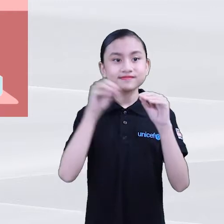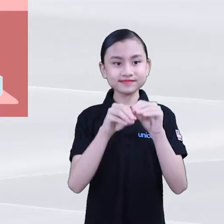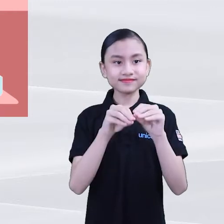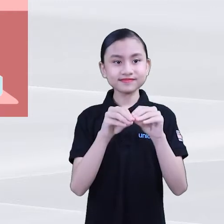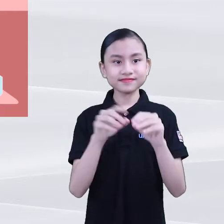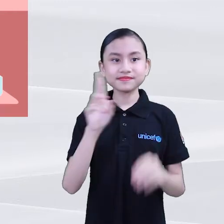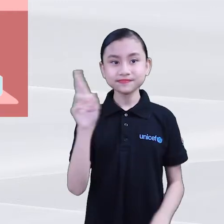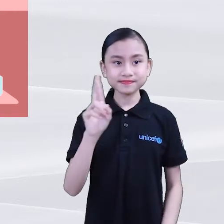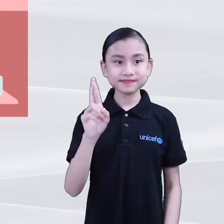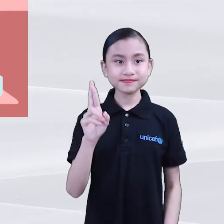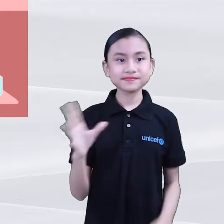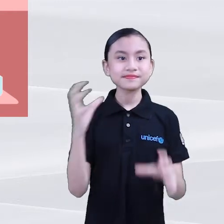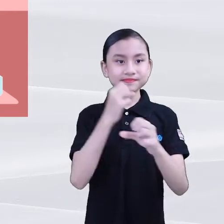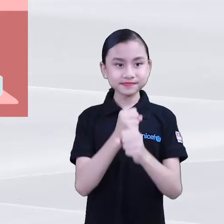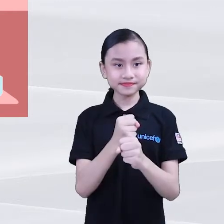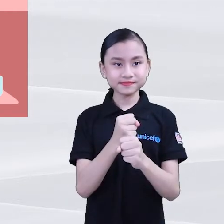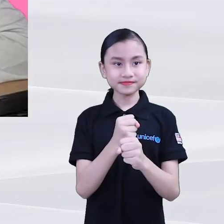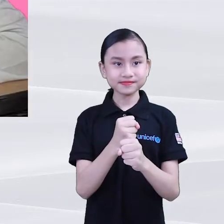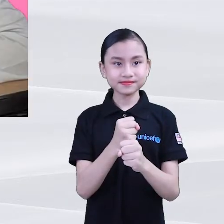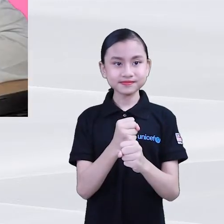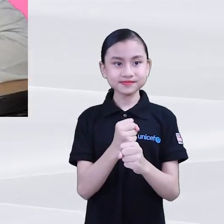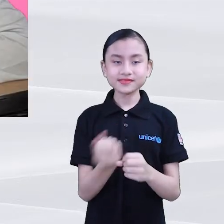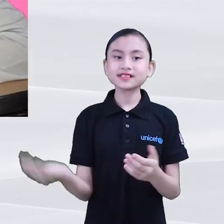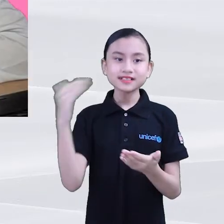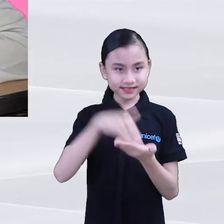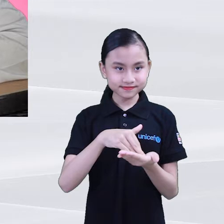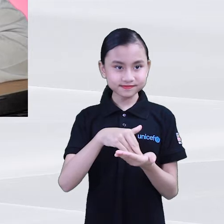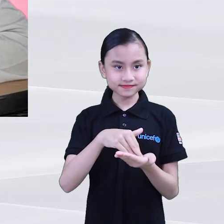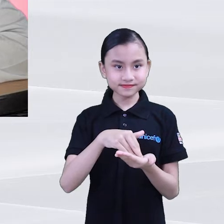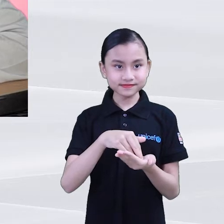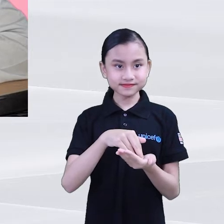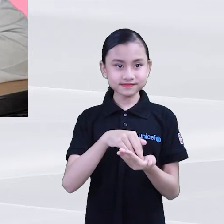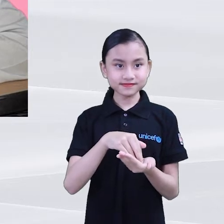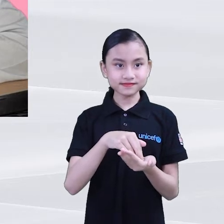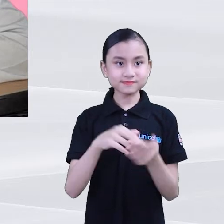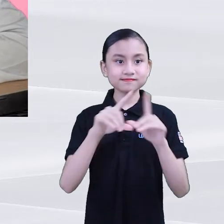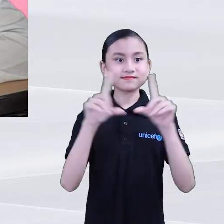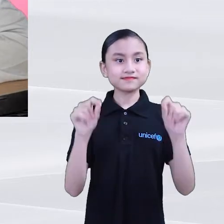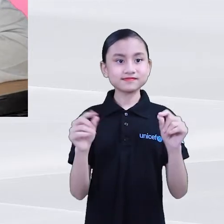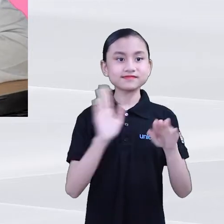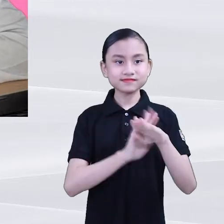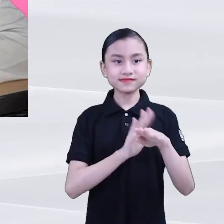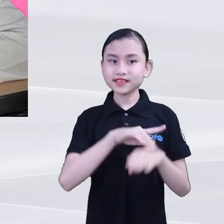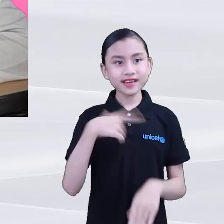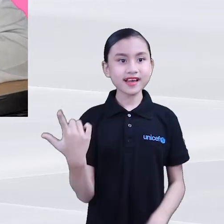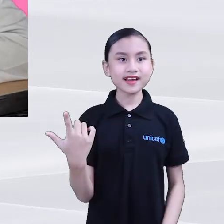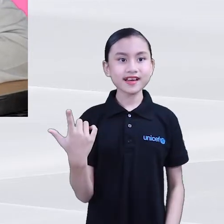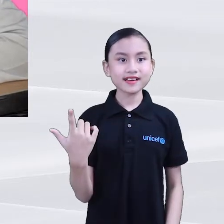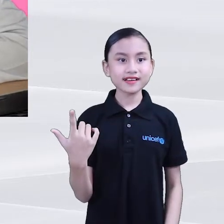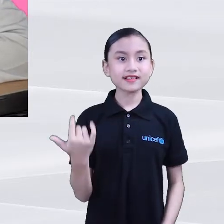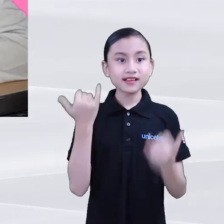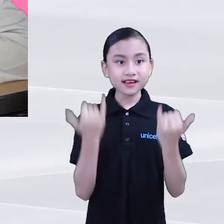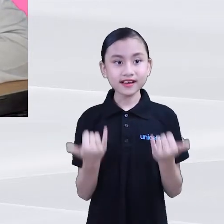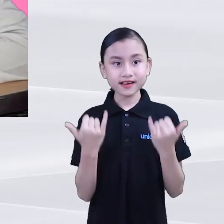untuk membentuk gabungan blok berikut. Ulangi langkah ini untuk dapatkan nilai bagi penderia ultrasonic yang lain. Sekarang,